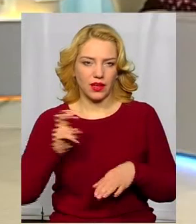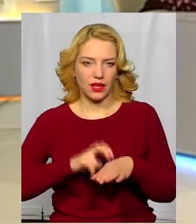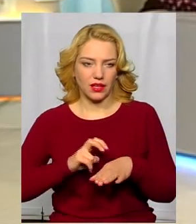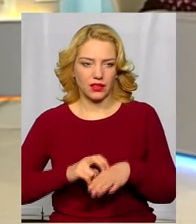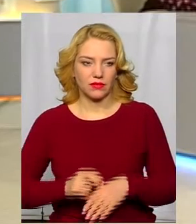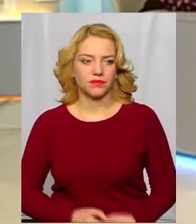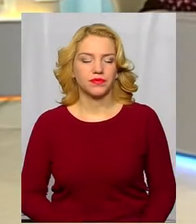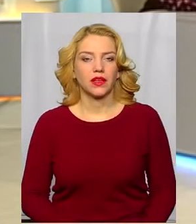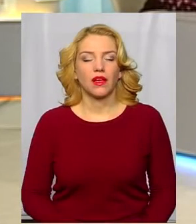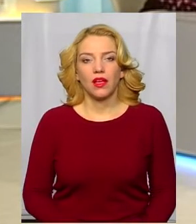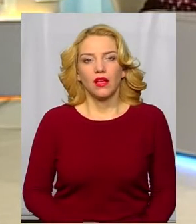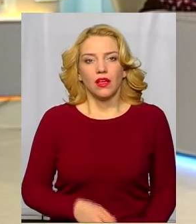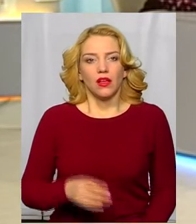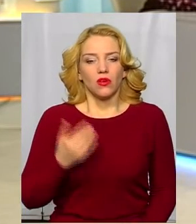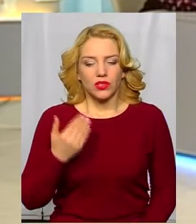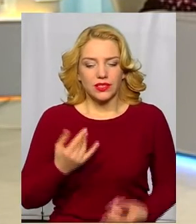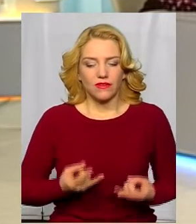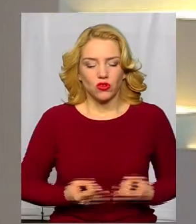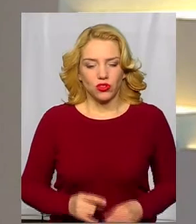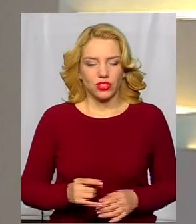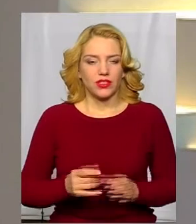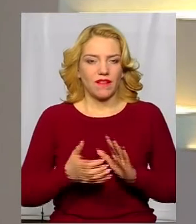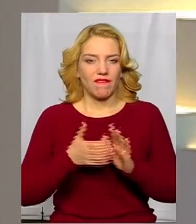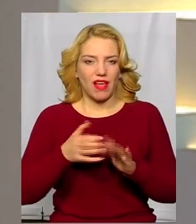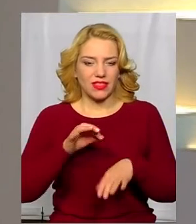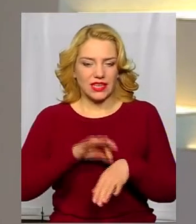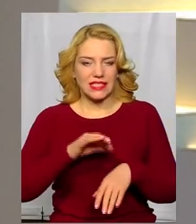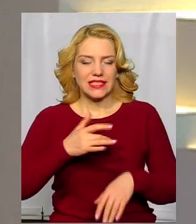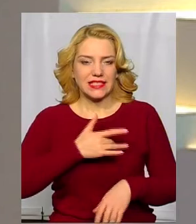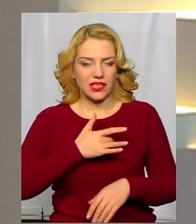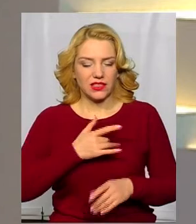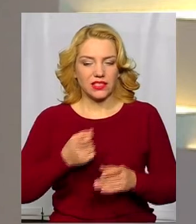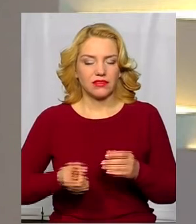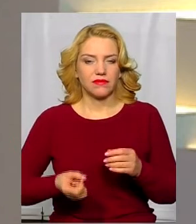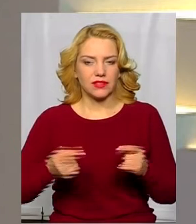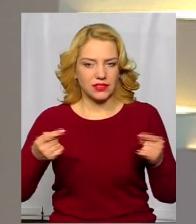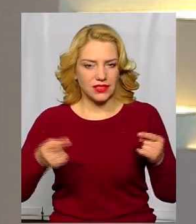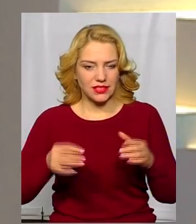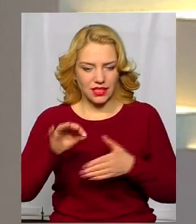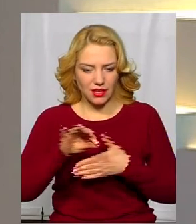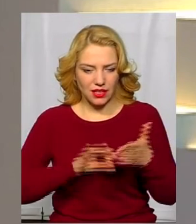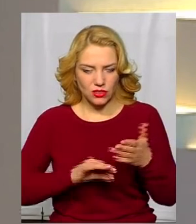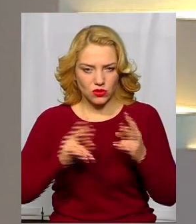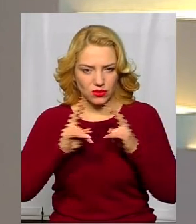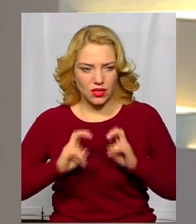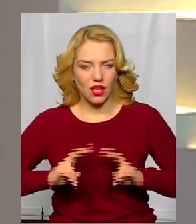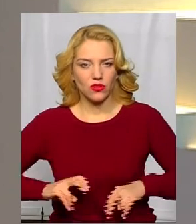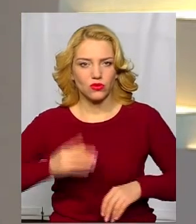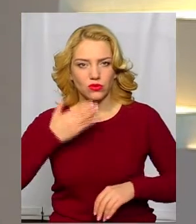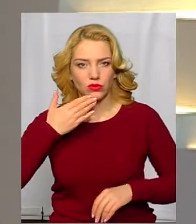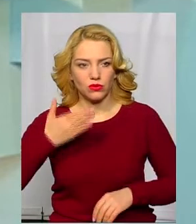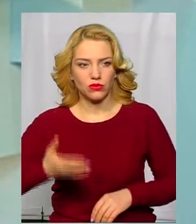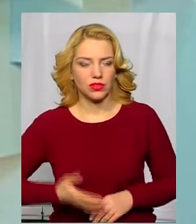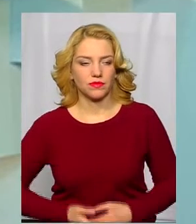оці вроджені вади серця, вони одразу діагностуються у нас в області? Чи як це відбувається? Чи на яких етапах діагностуються?